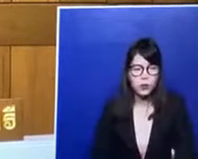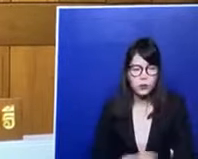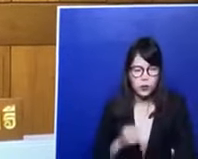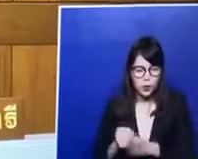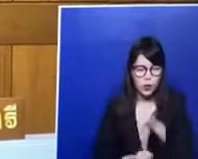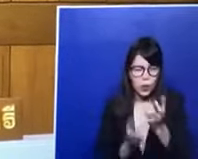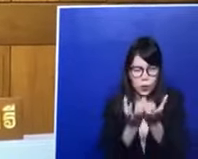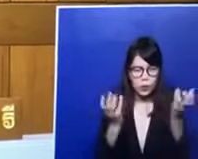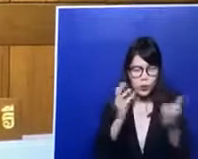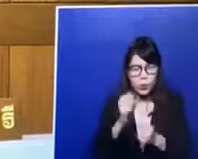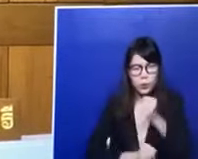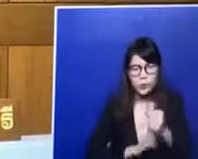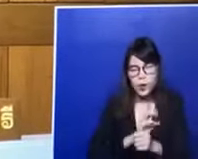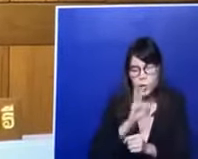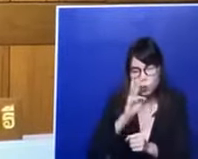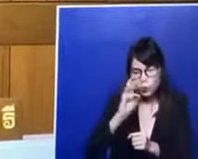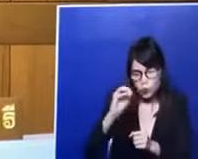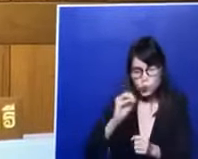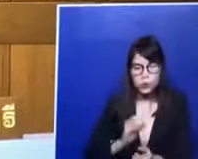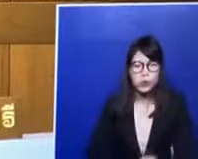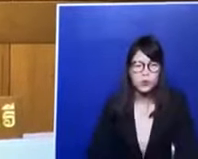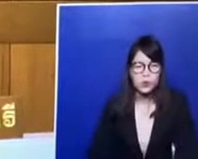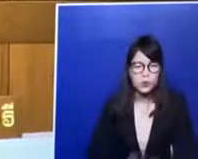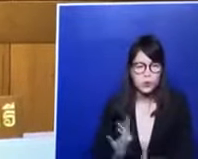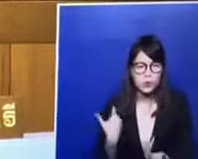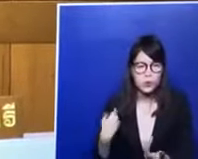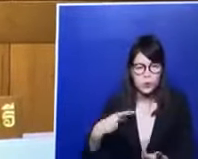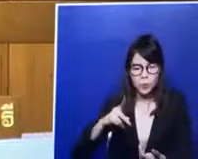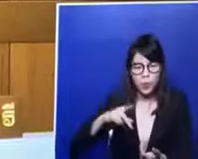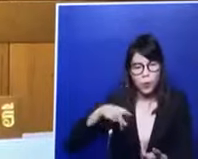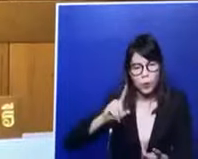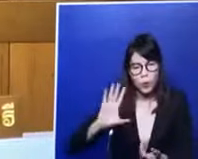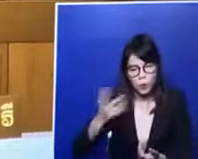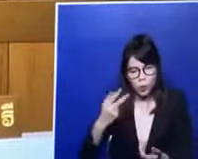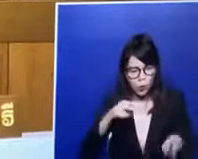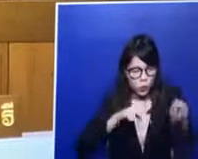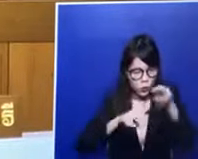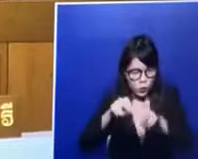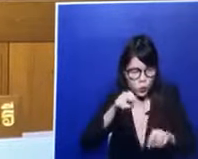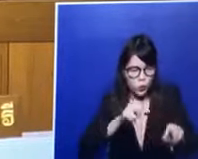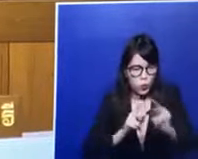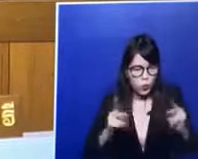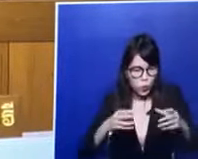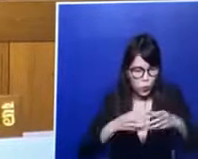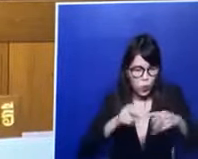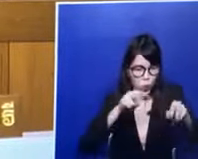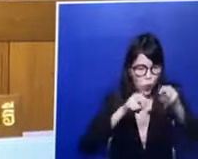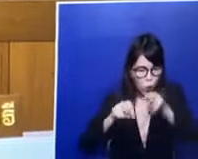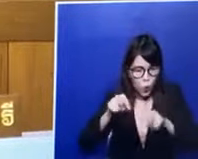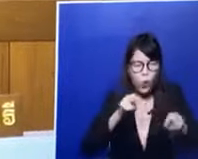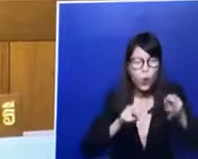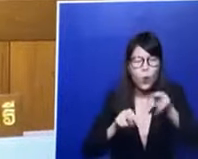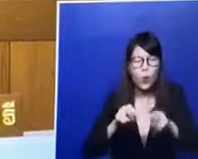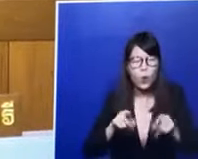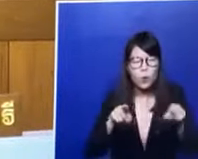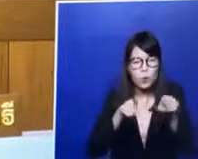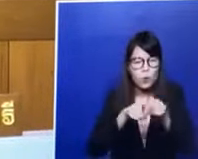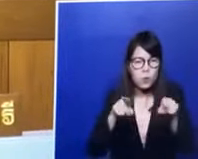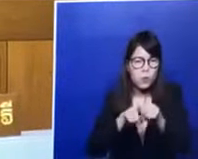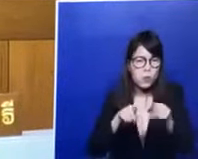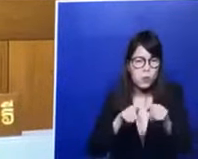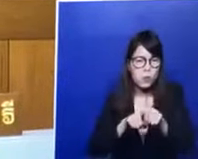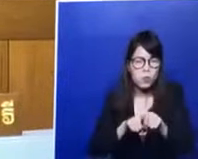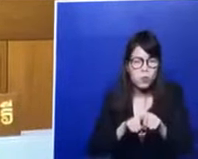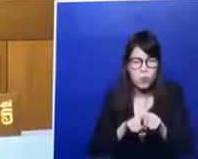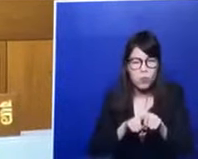60เรามีปปช.ที่ทำหน้าที่ตรวจสอบการทุจริตก็เปรียบเสมือนตัวเหมือนเป็นแมวอ้วนนะ